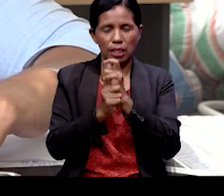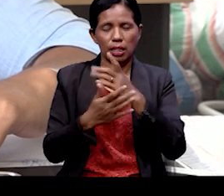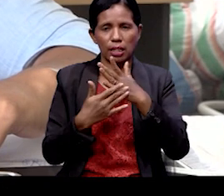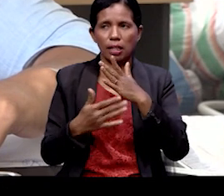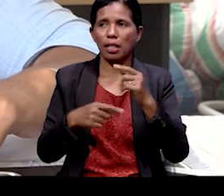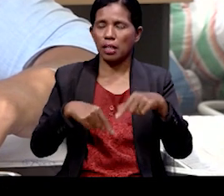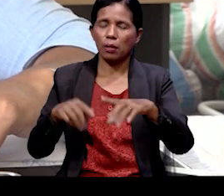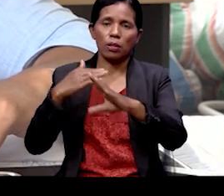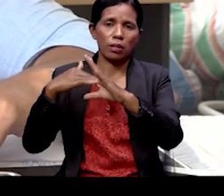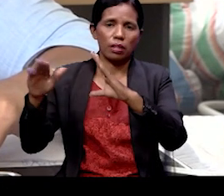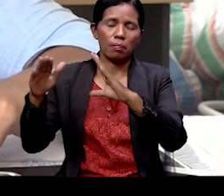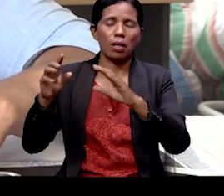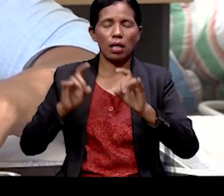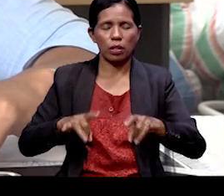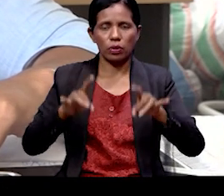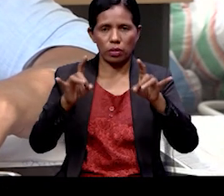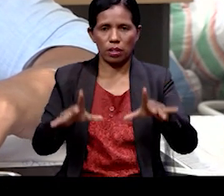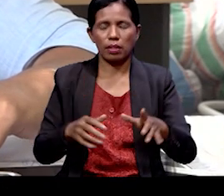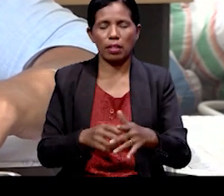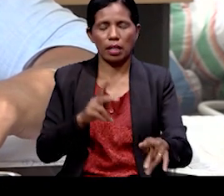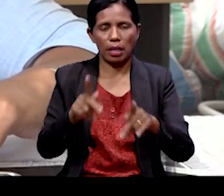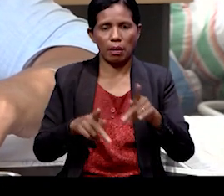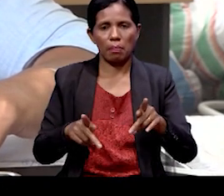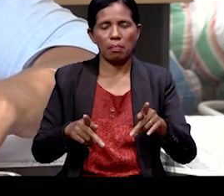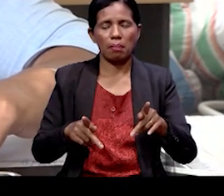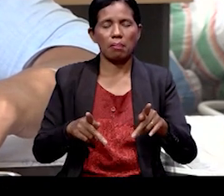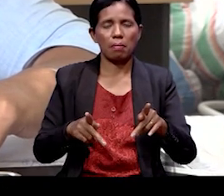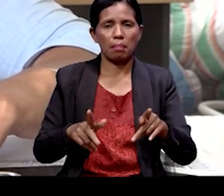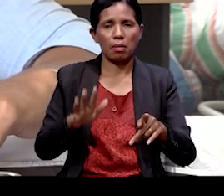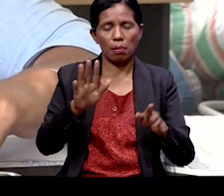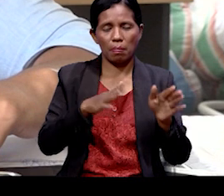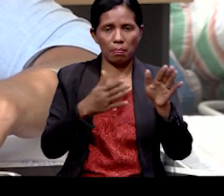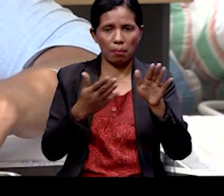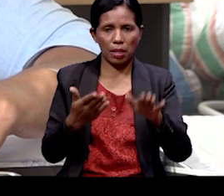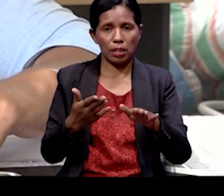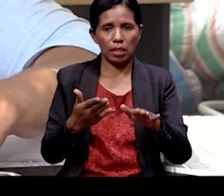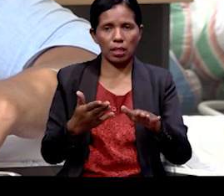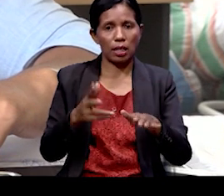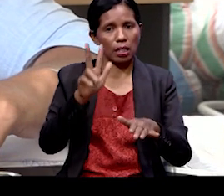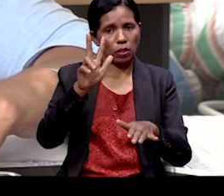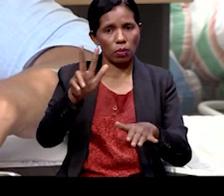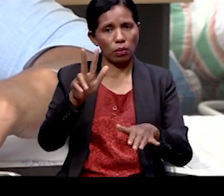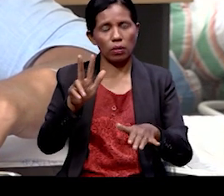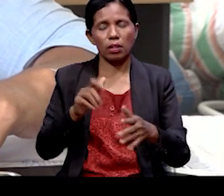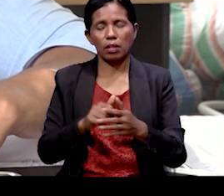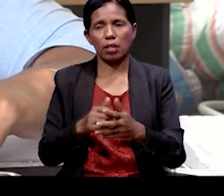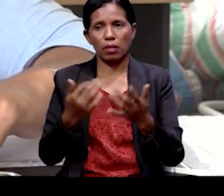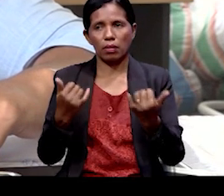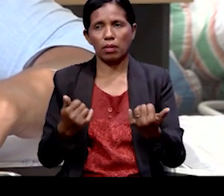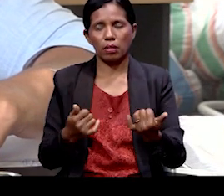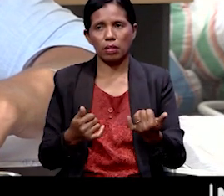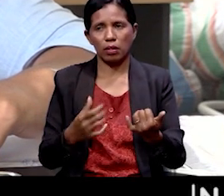Australia. E pasien tena intolu nebe ma oeng hau dia mate sira neho tu foeng